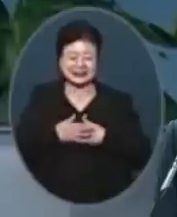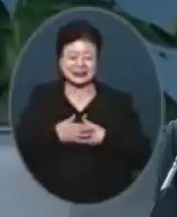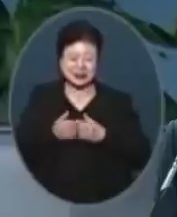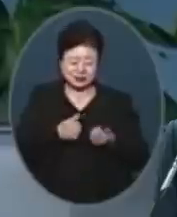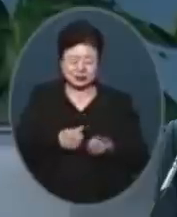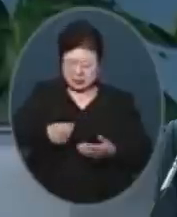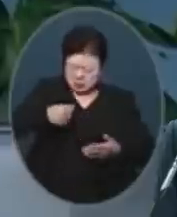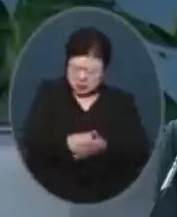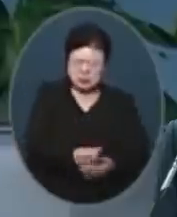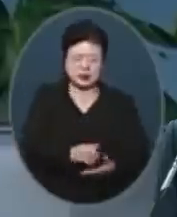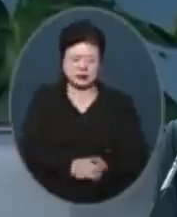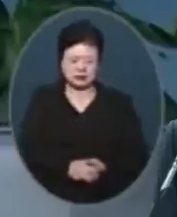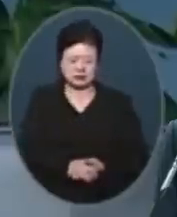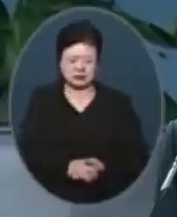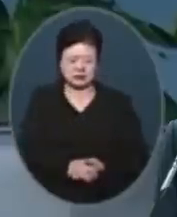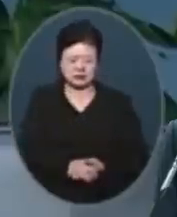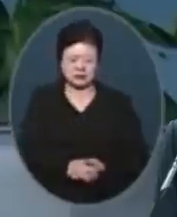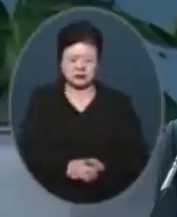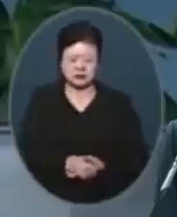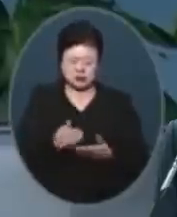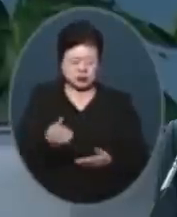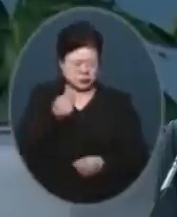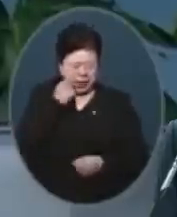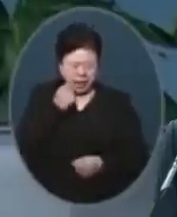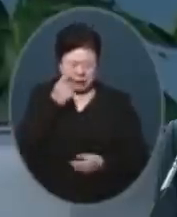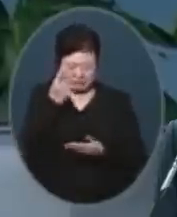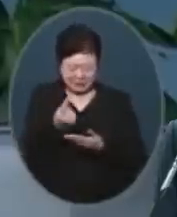죽으면 죽었지 못 쉬겠다.